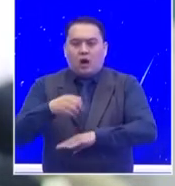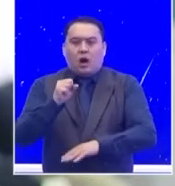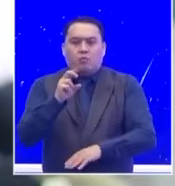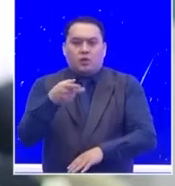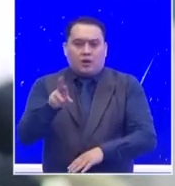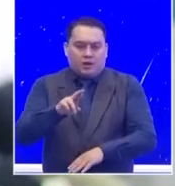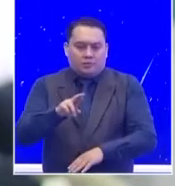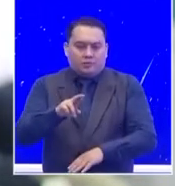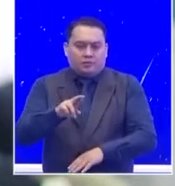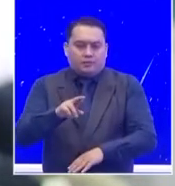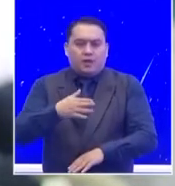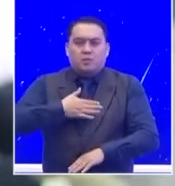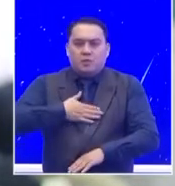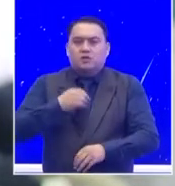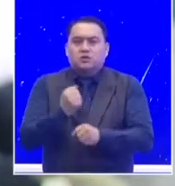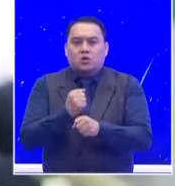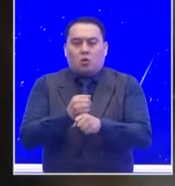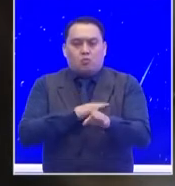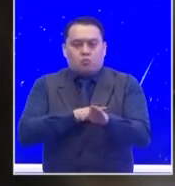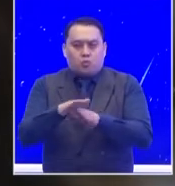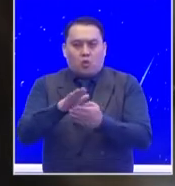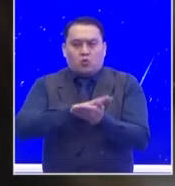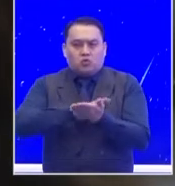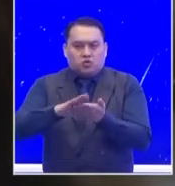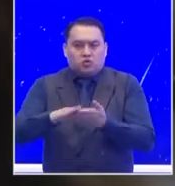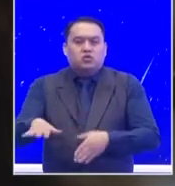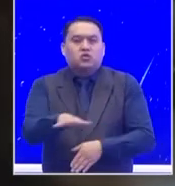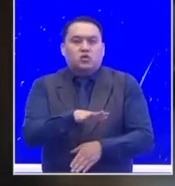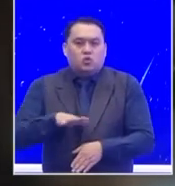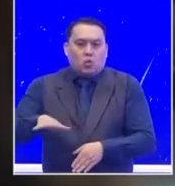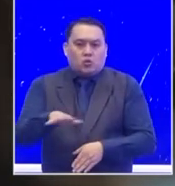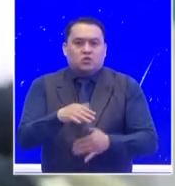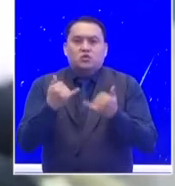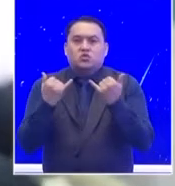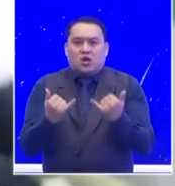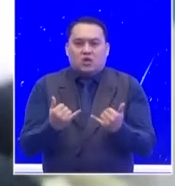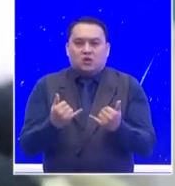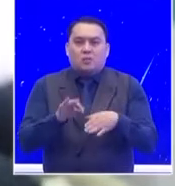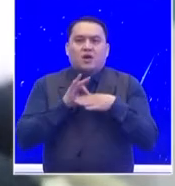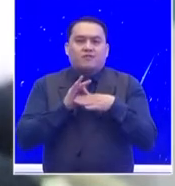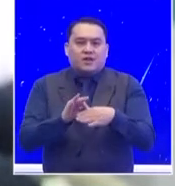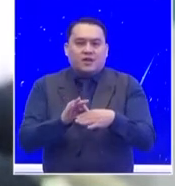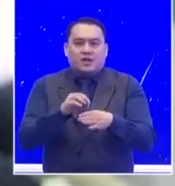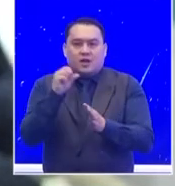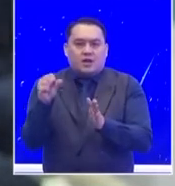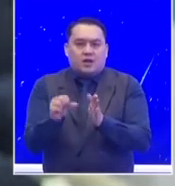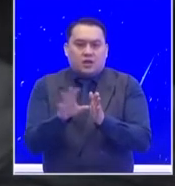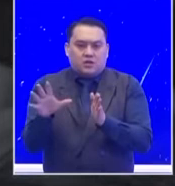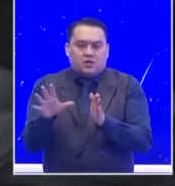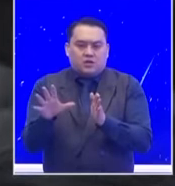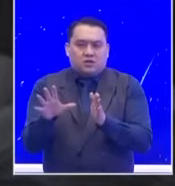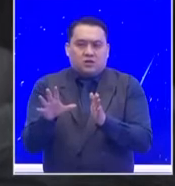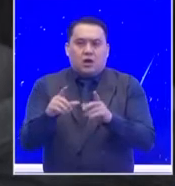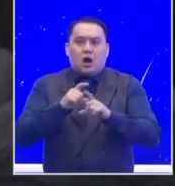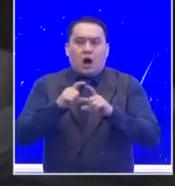Абая. Мы сделали полностью очистку данной территории. Сейчас провели электричество.